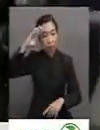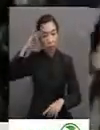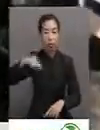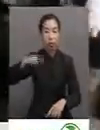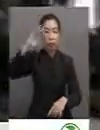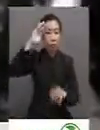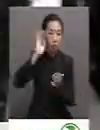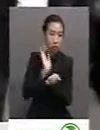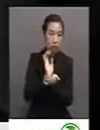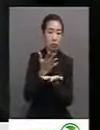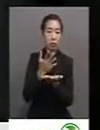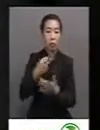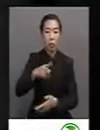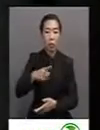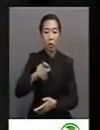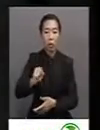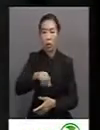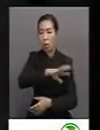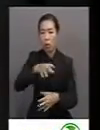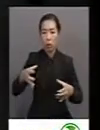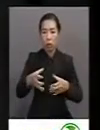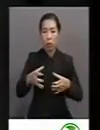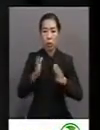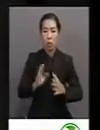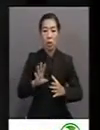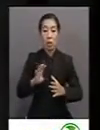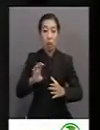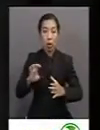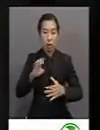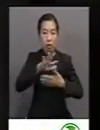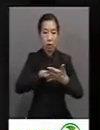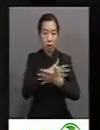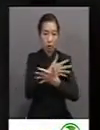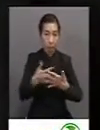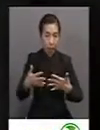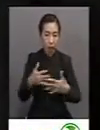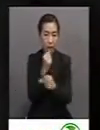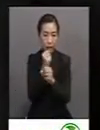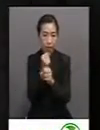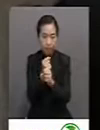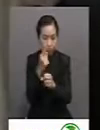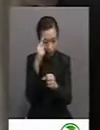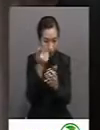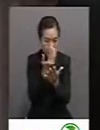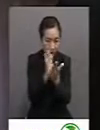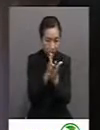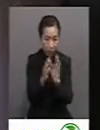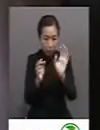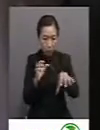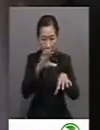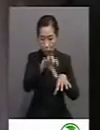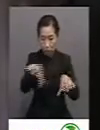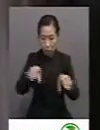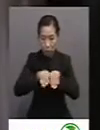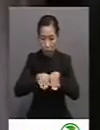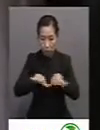ารรวมไปถึงเจ้าหน้าที่ปปส.กว่า400นายทีเดียวนะคะใช้ยุทธการเปิดฟ้าสางที่กลางกรุงจุดสำคัญในการปรูพรมตร